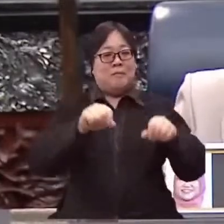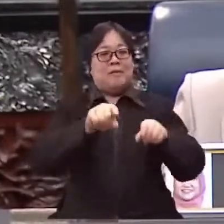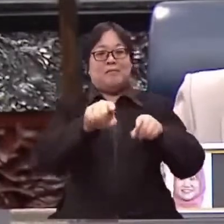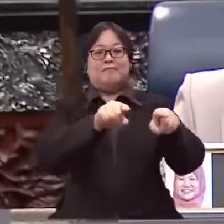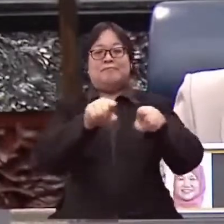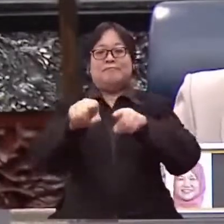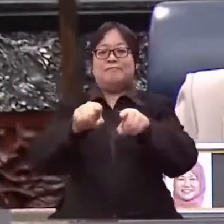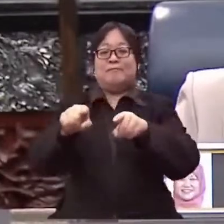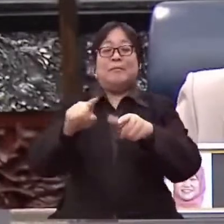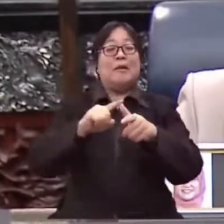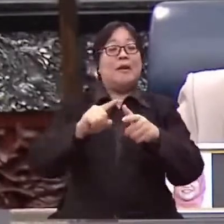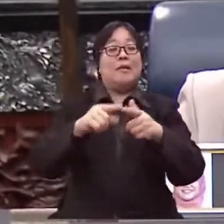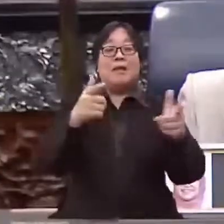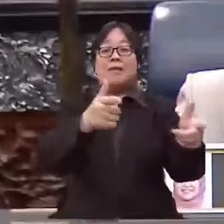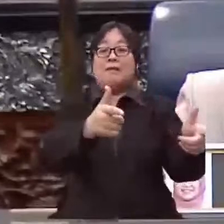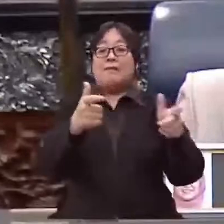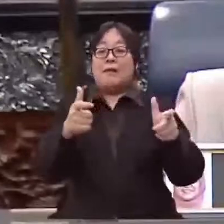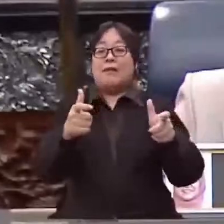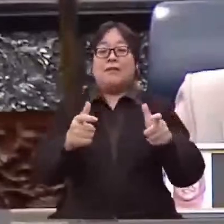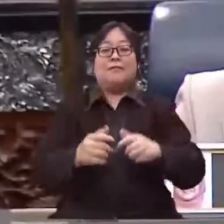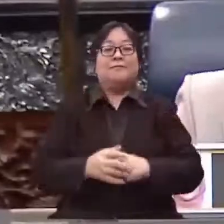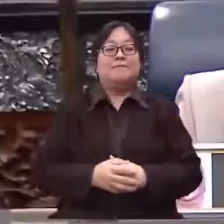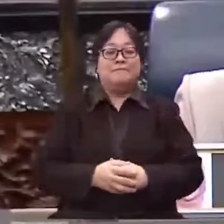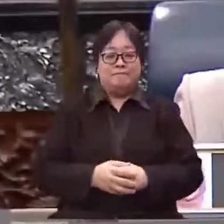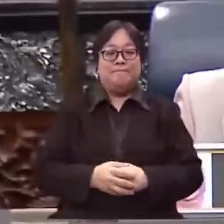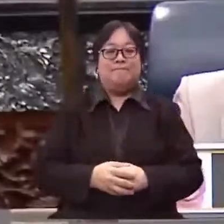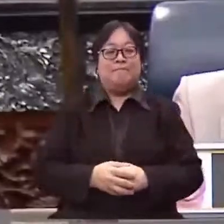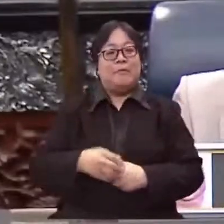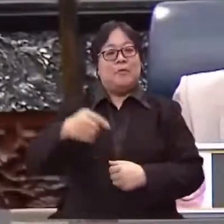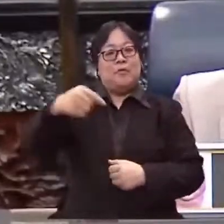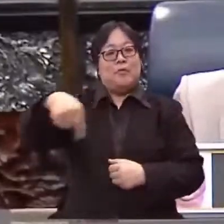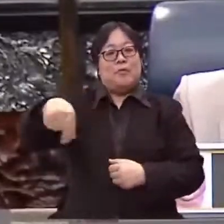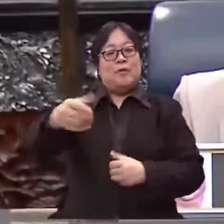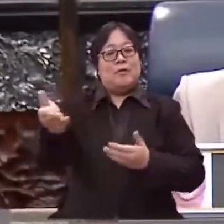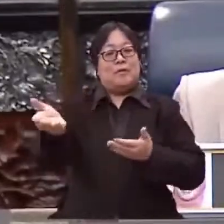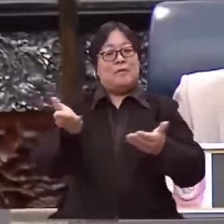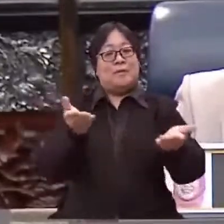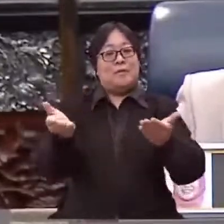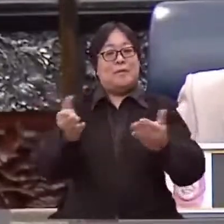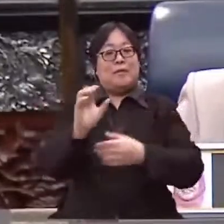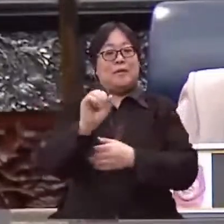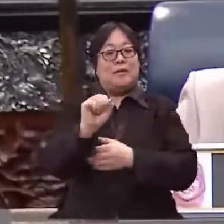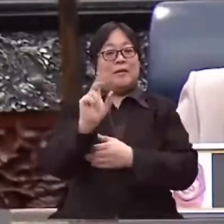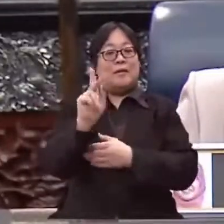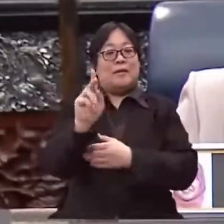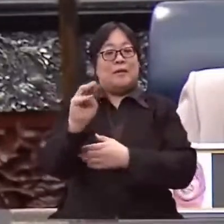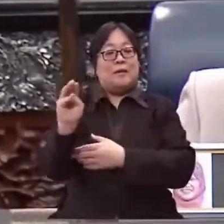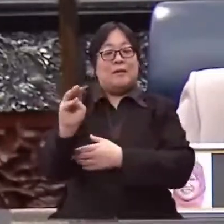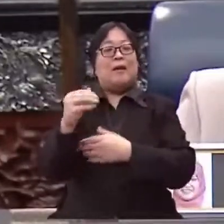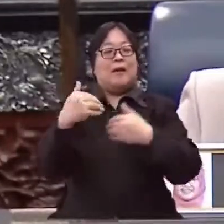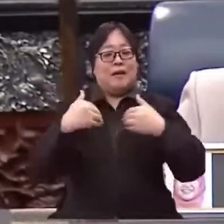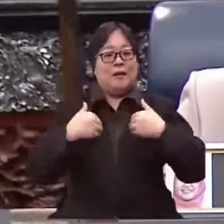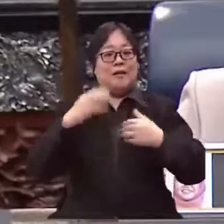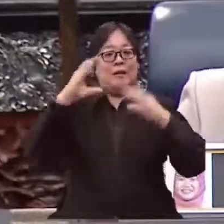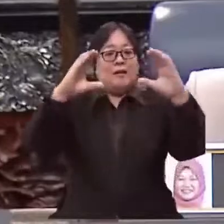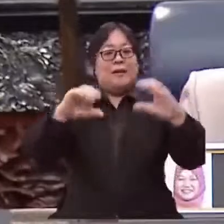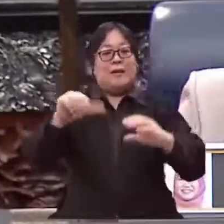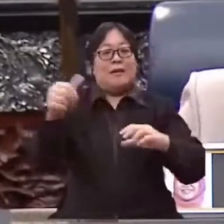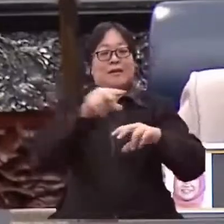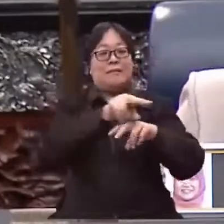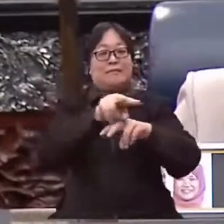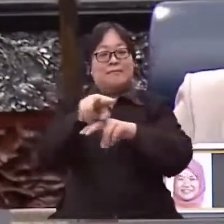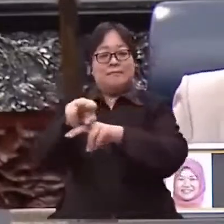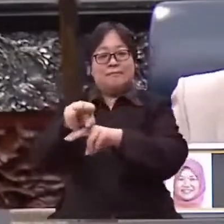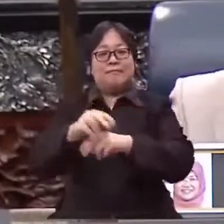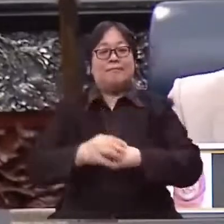saing atau pada kelajuan yang lebih tinggi dari segi mutu peringatan sgmm menggunakan instrumen lain untuk membuat kapal